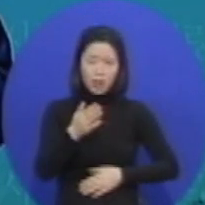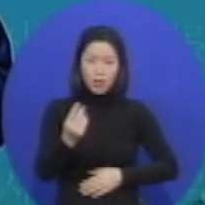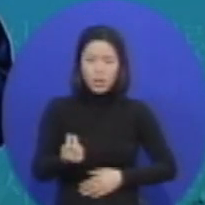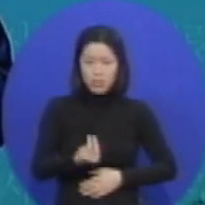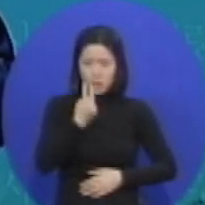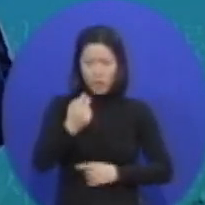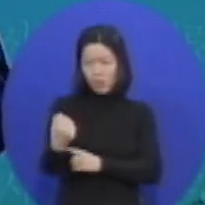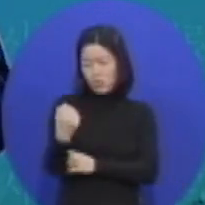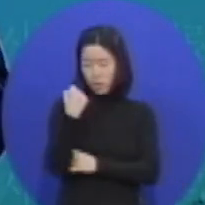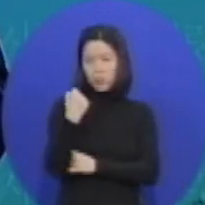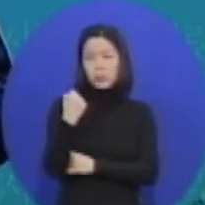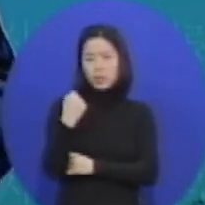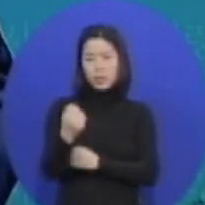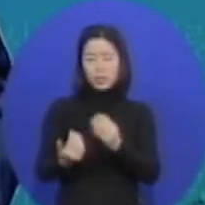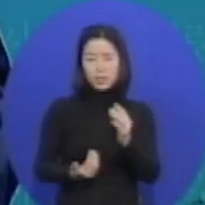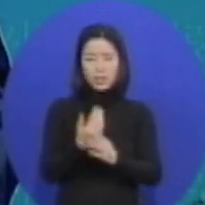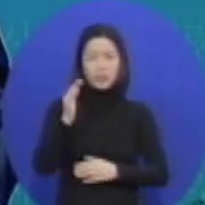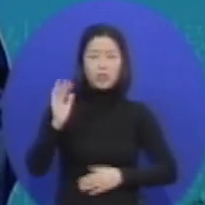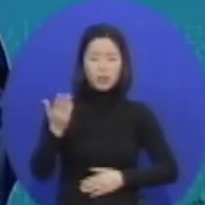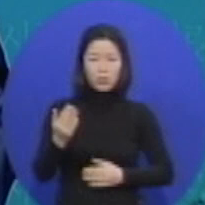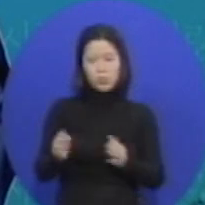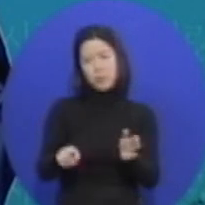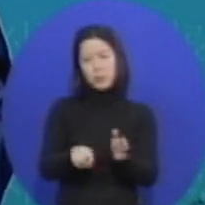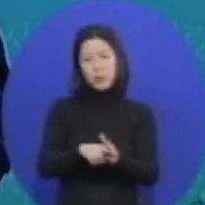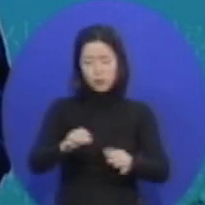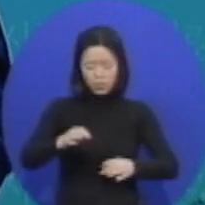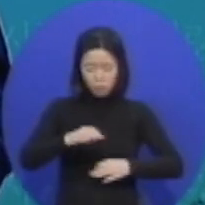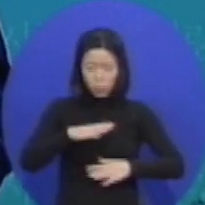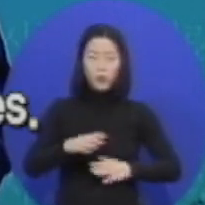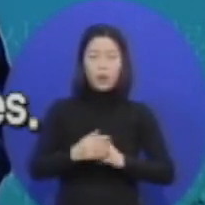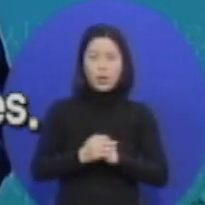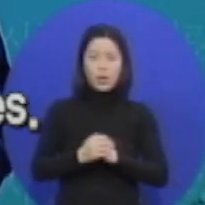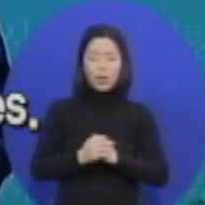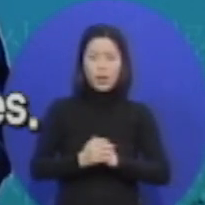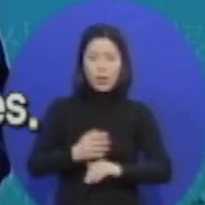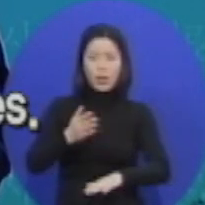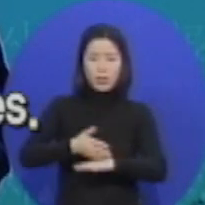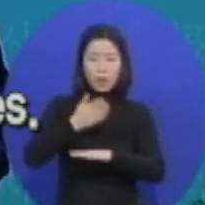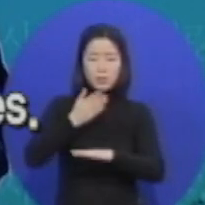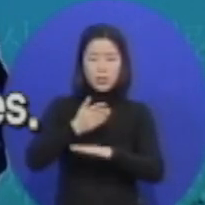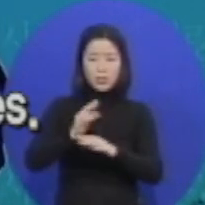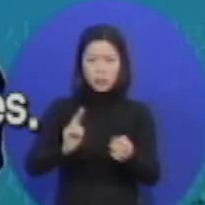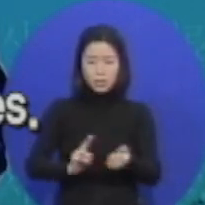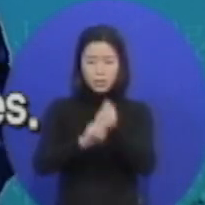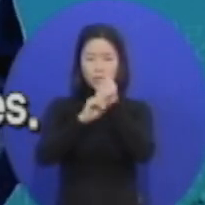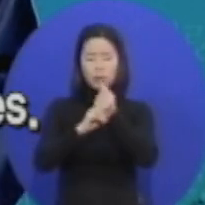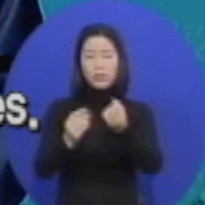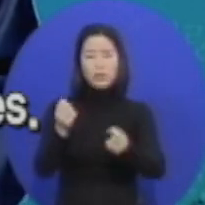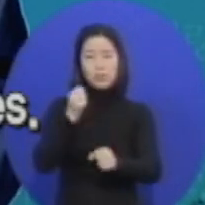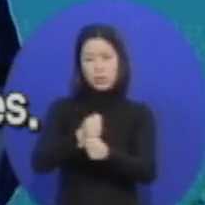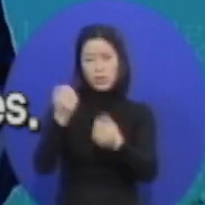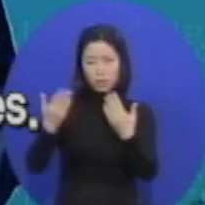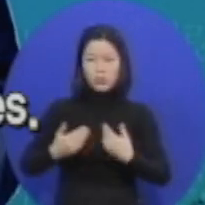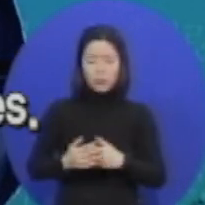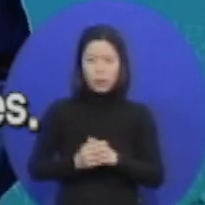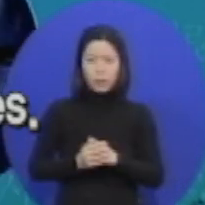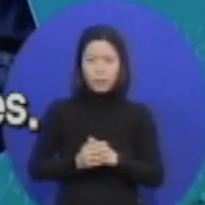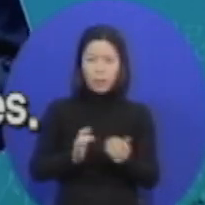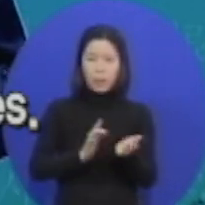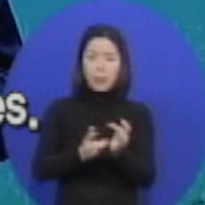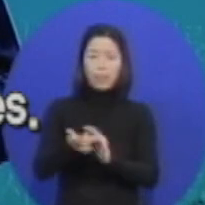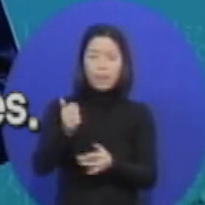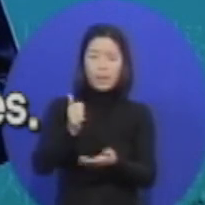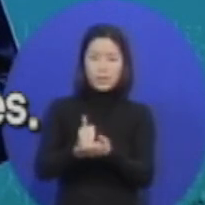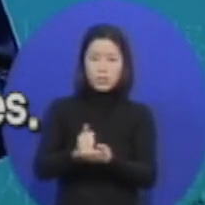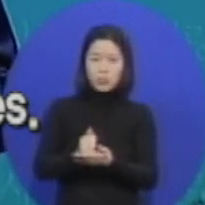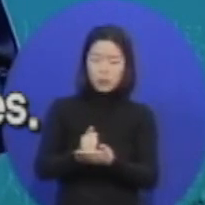거예요 믿음이 이렇겐 올라와요 감사하는 진짜 기적을 일으키는 거에요 예수님이 이